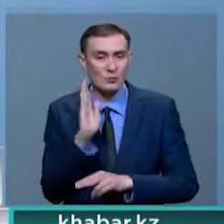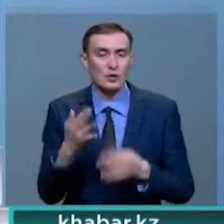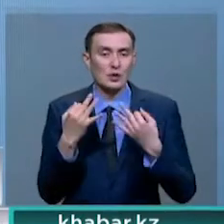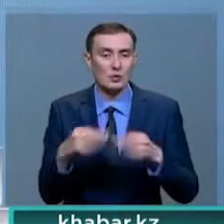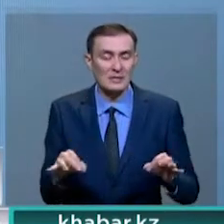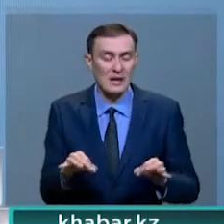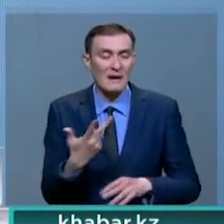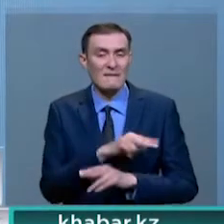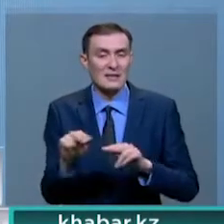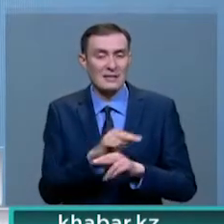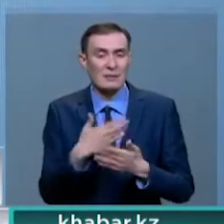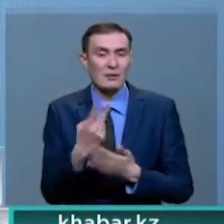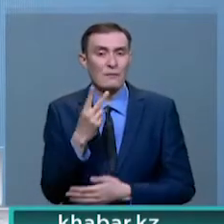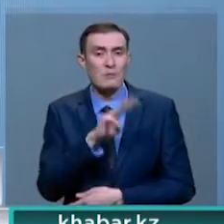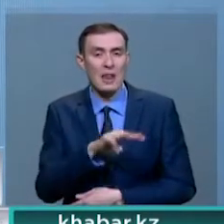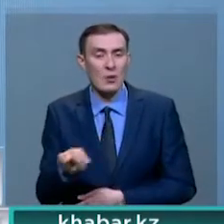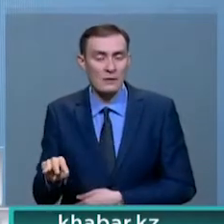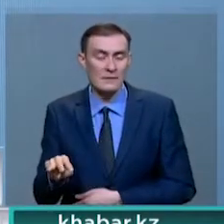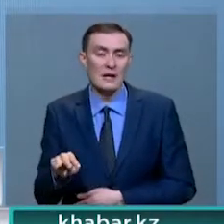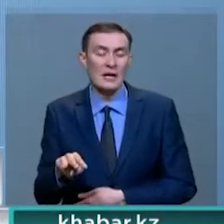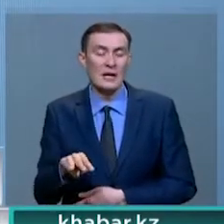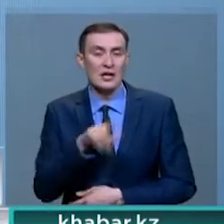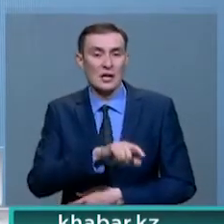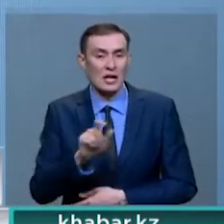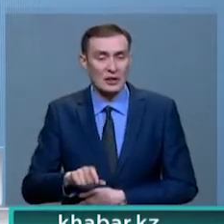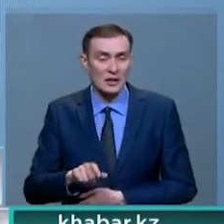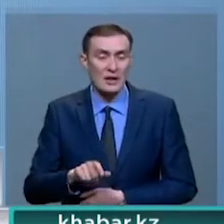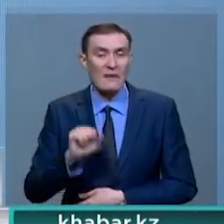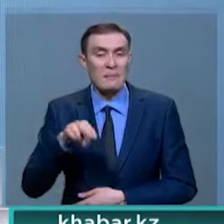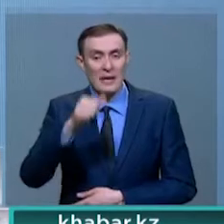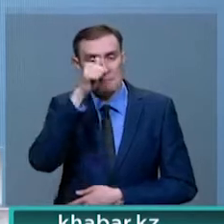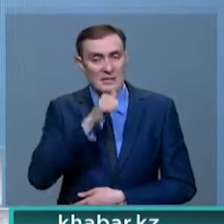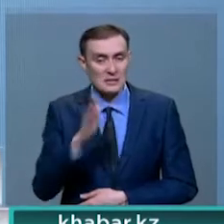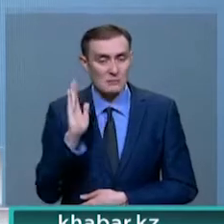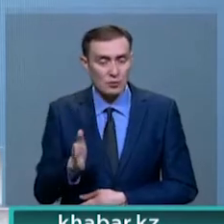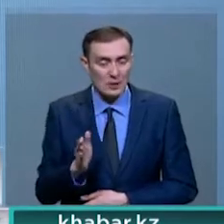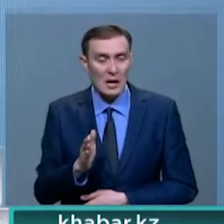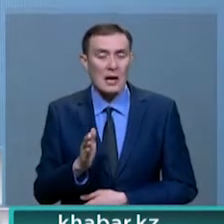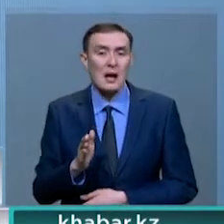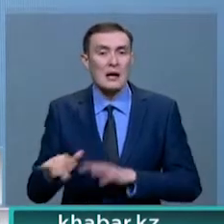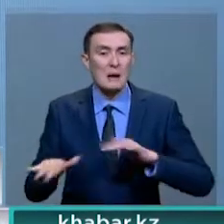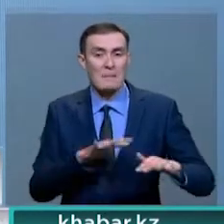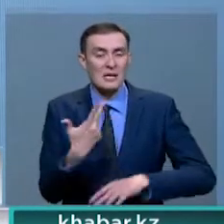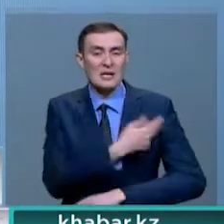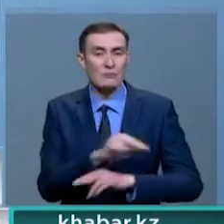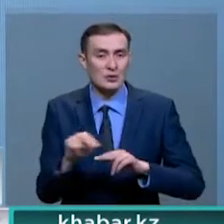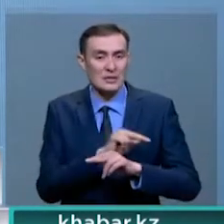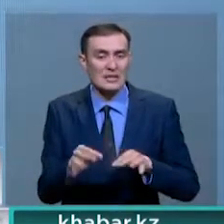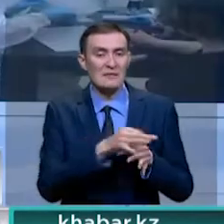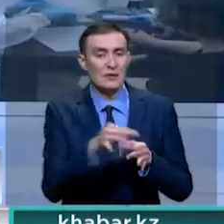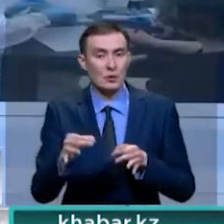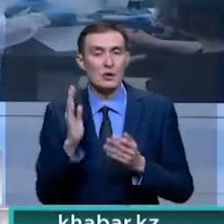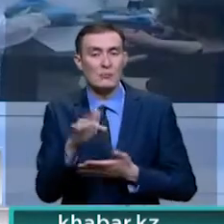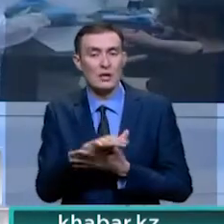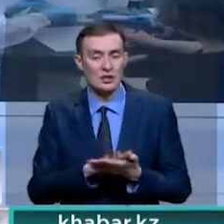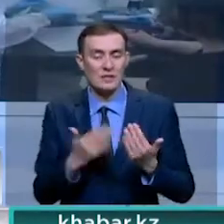доступность вакцинации порядка 2 миллионов граждан страны в апреле месяце. Кампания иммунизации населения в регионах продолжается.